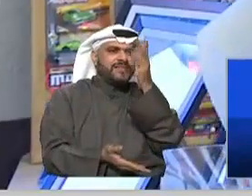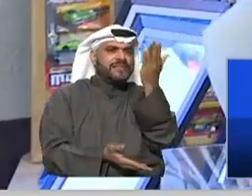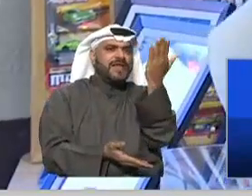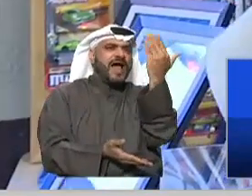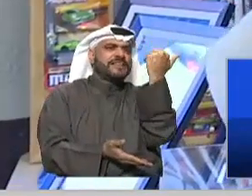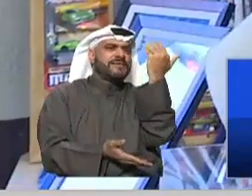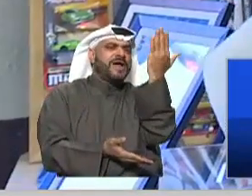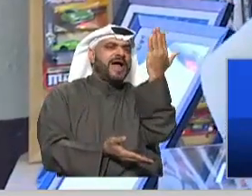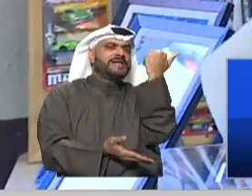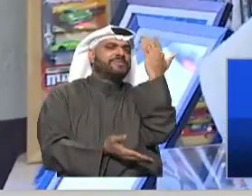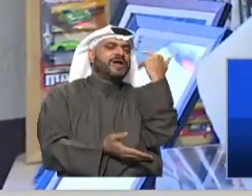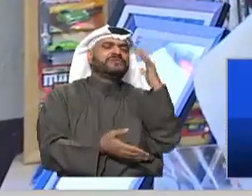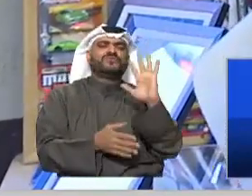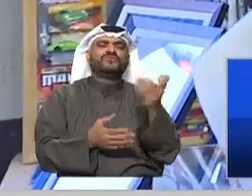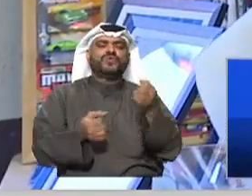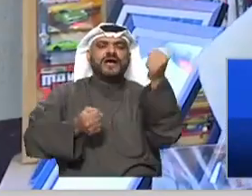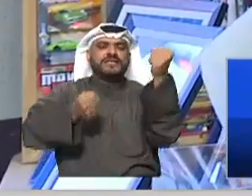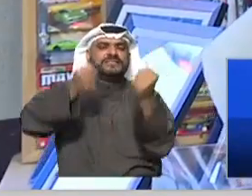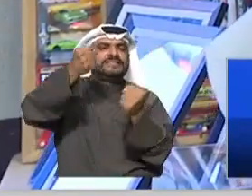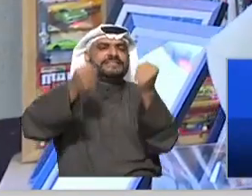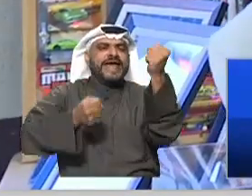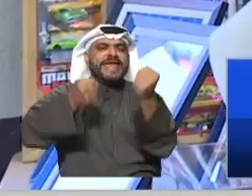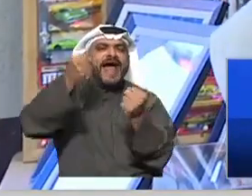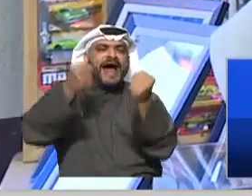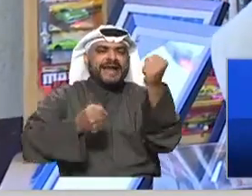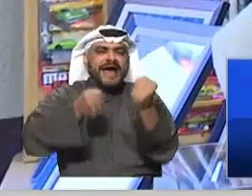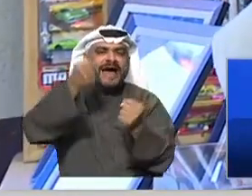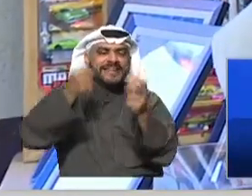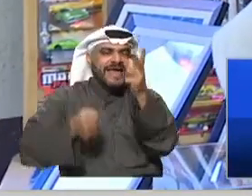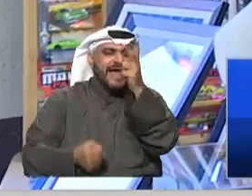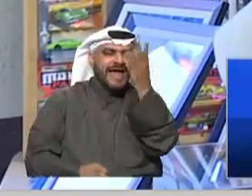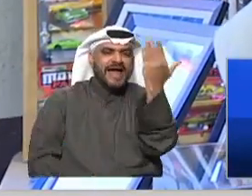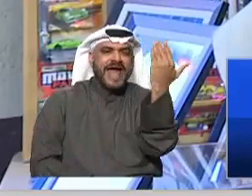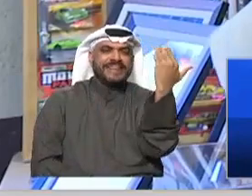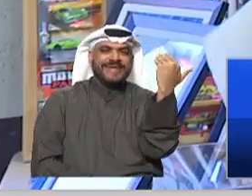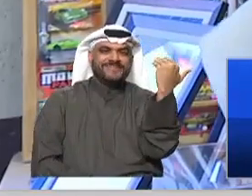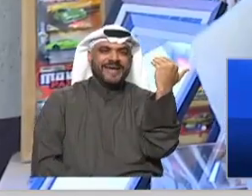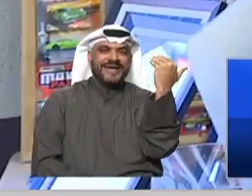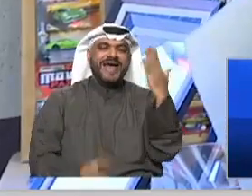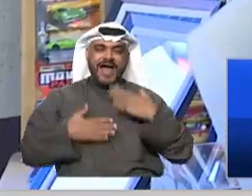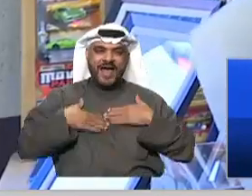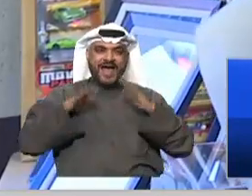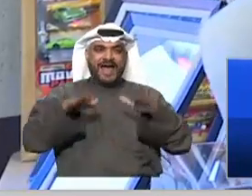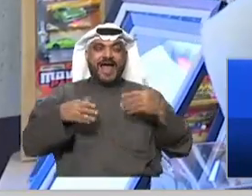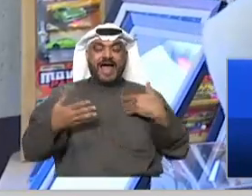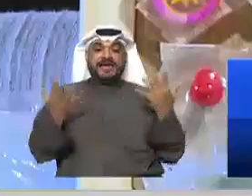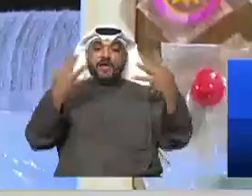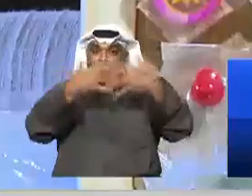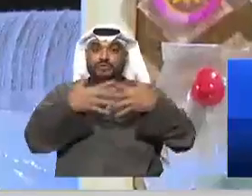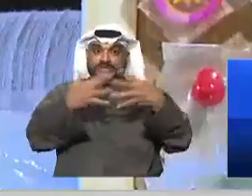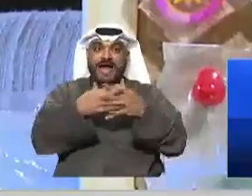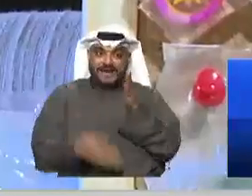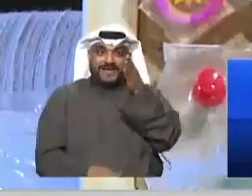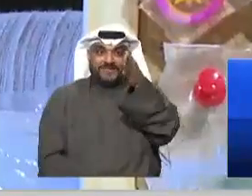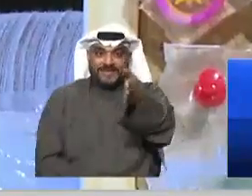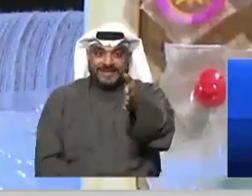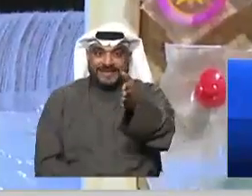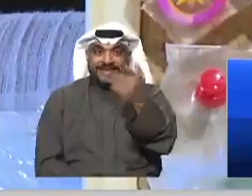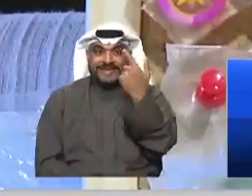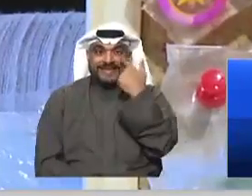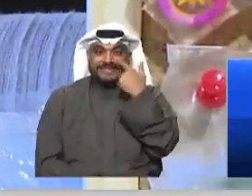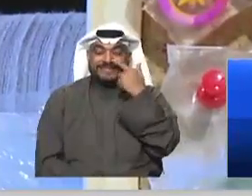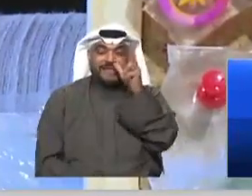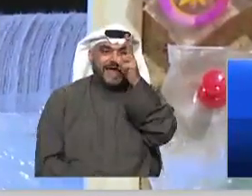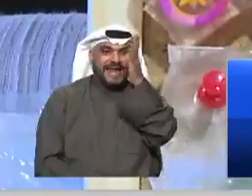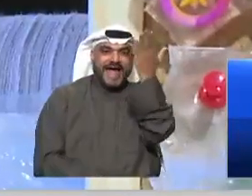عن سيارات الحديد الصغيره النماذج الصغيره احنا مشاركين على شكل